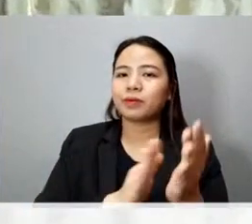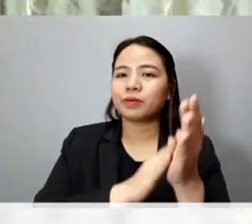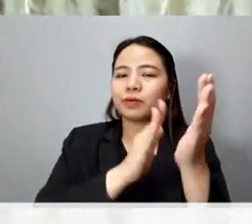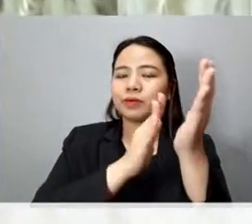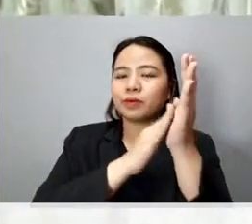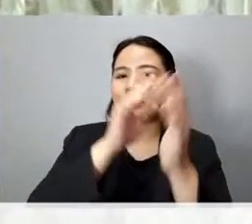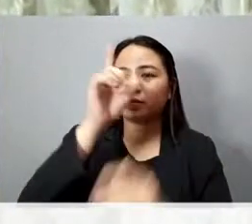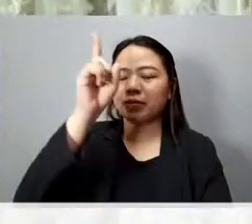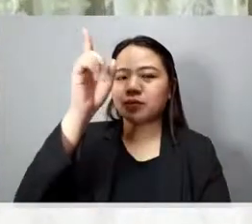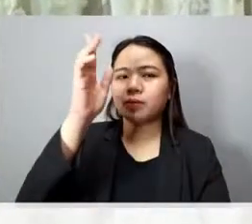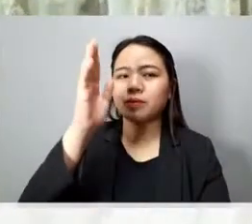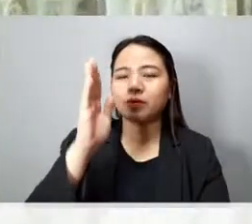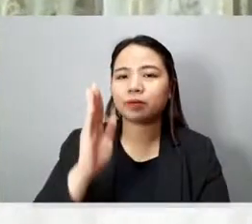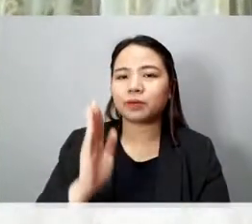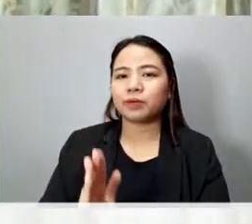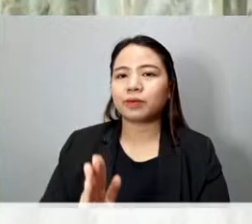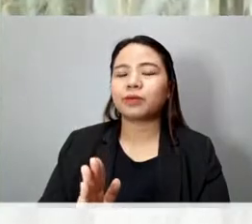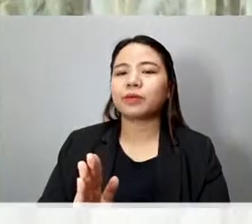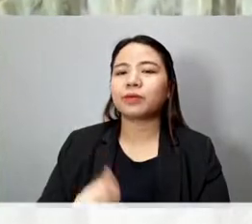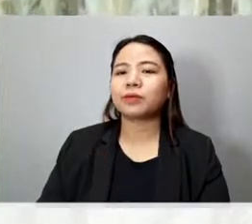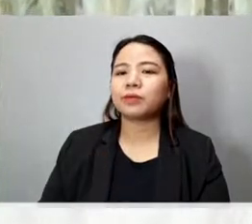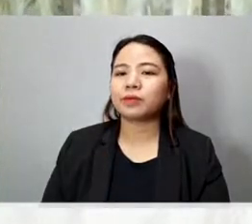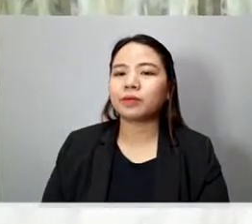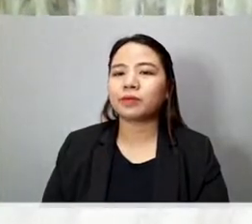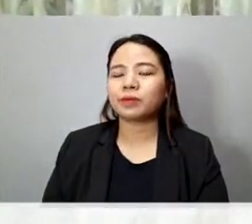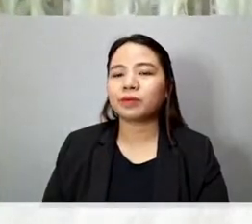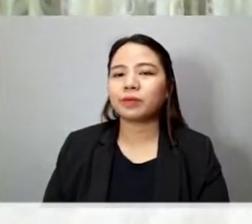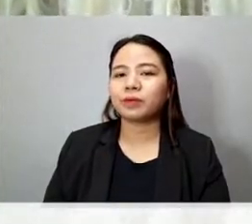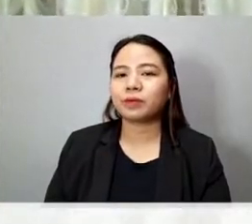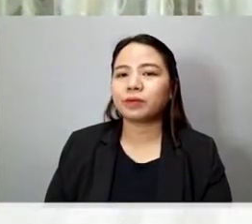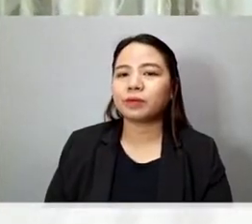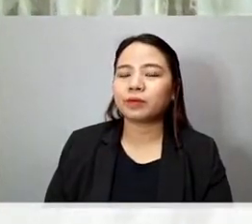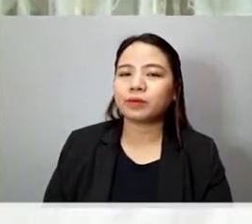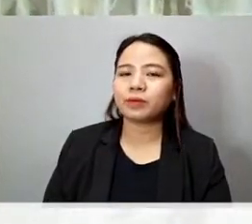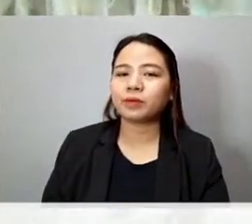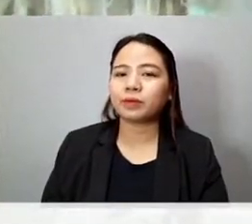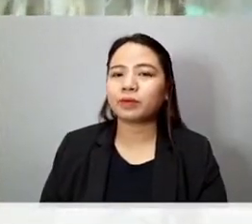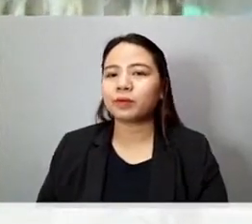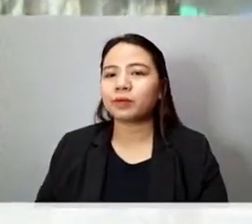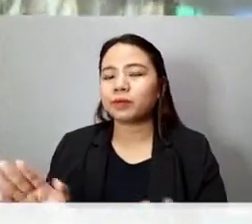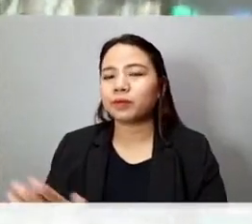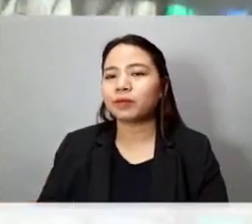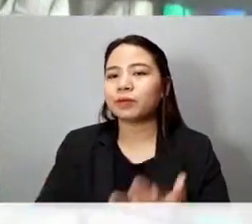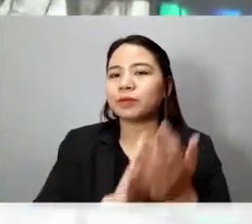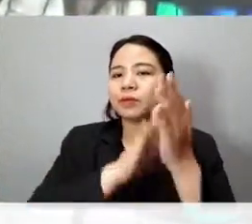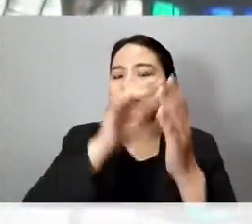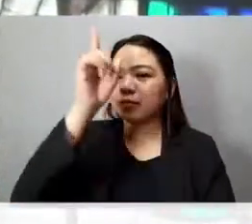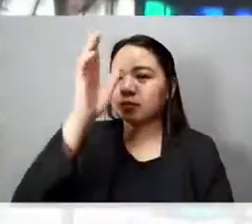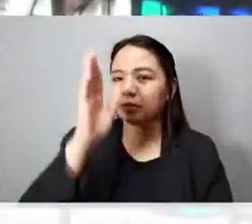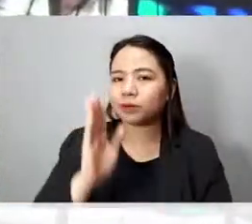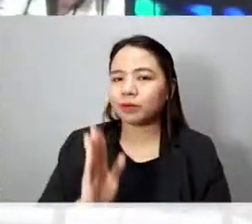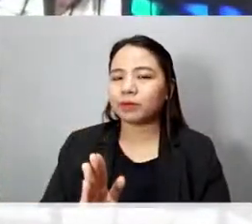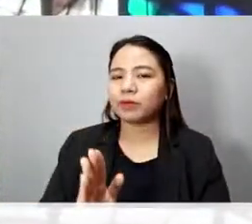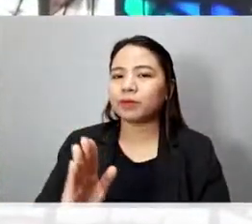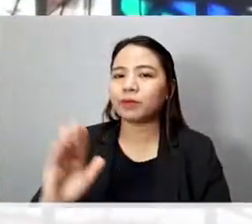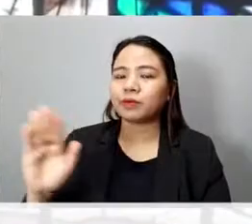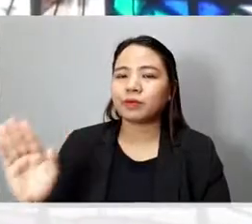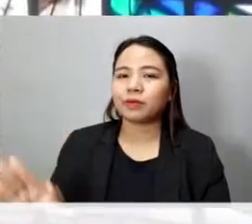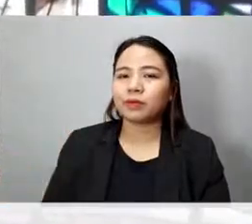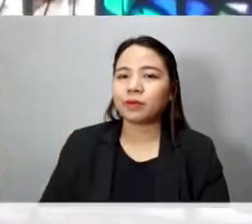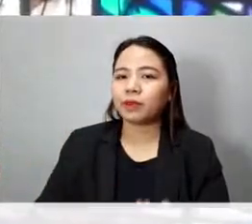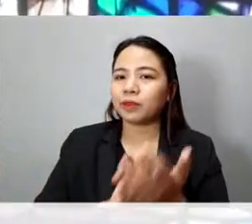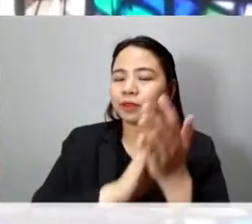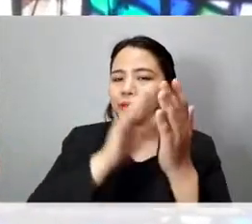papuri sa Diyos, papuri sa Diyos, papuri